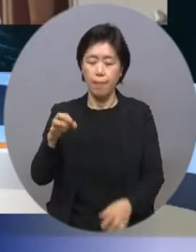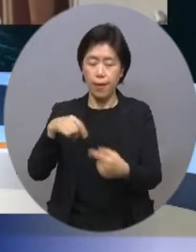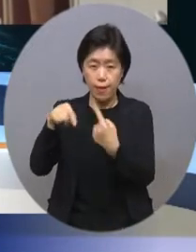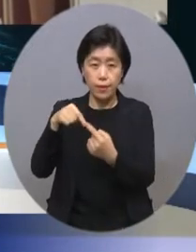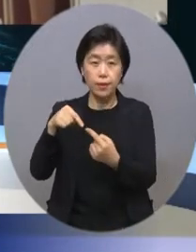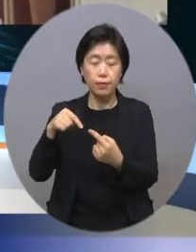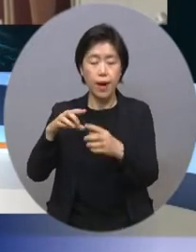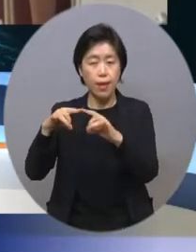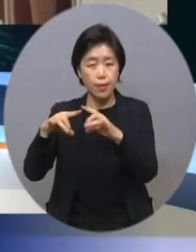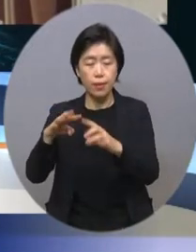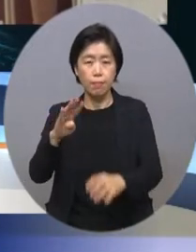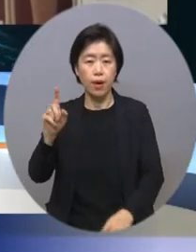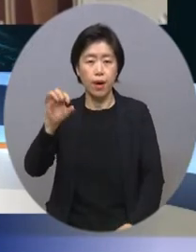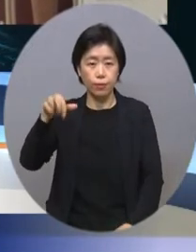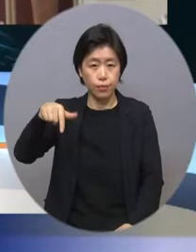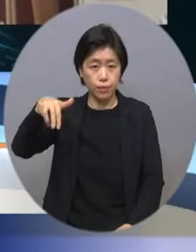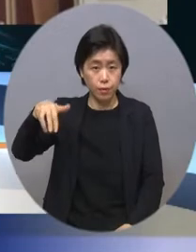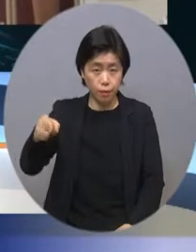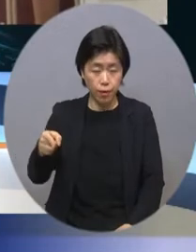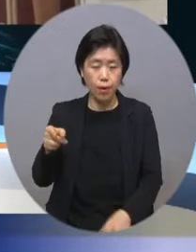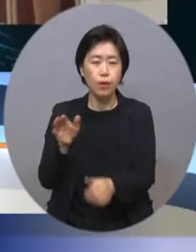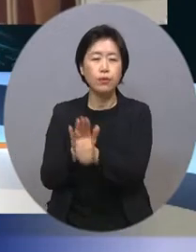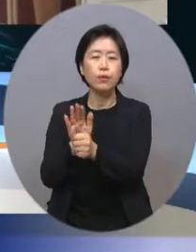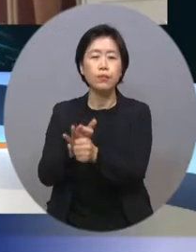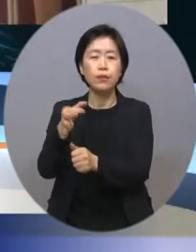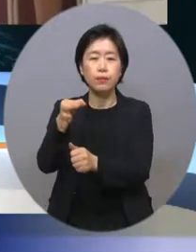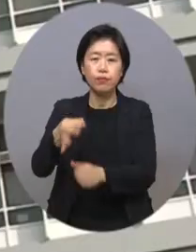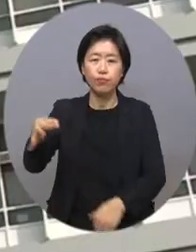평균 9천 원 이상 하기로 결정했습니다